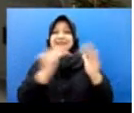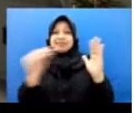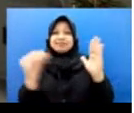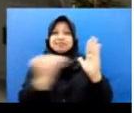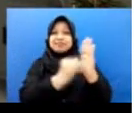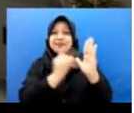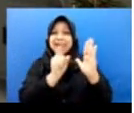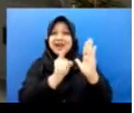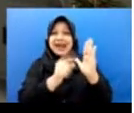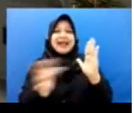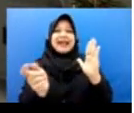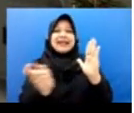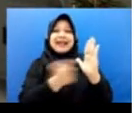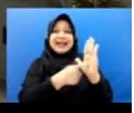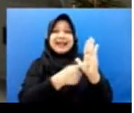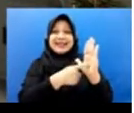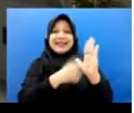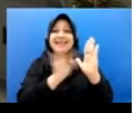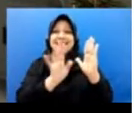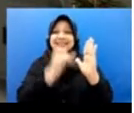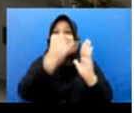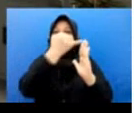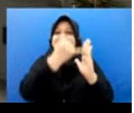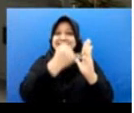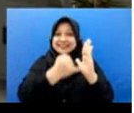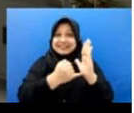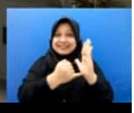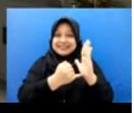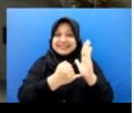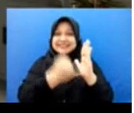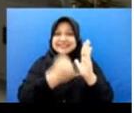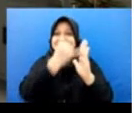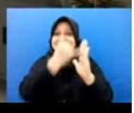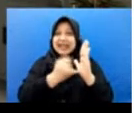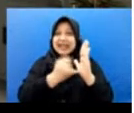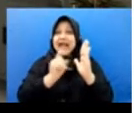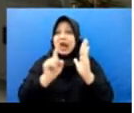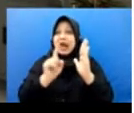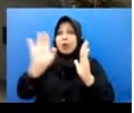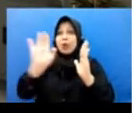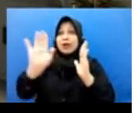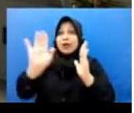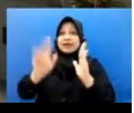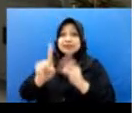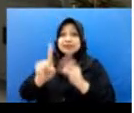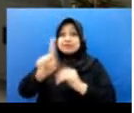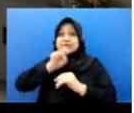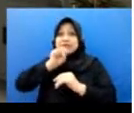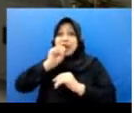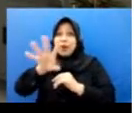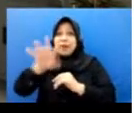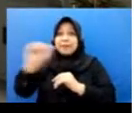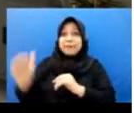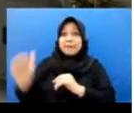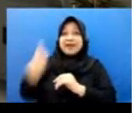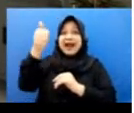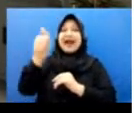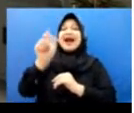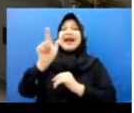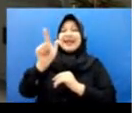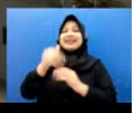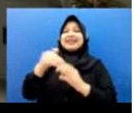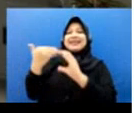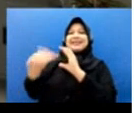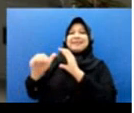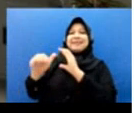Ibu, sehingga nanti jika Bapak dan Ibu menang, kami bisa menghubungi Bapak dan Ibu di email yang benar. Oke, siap Bapak